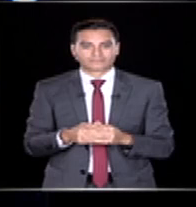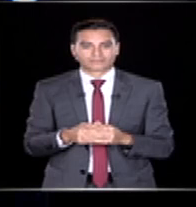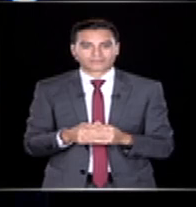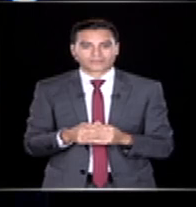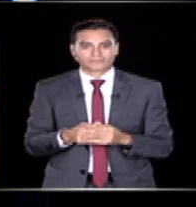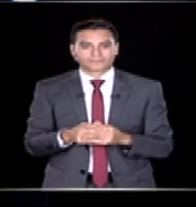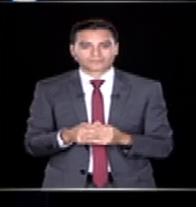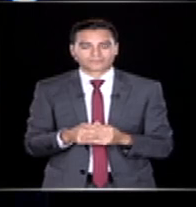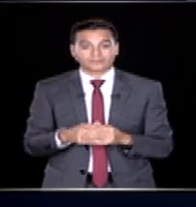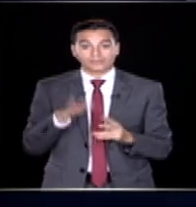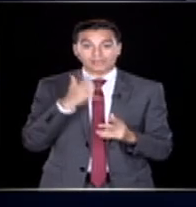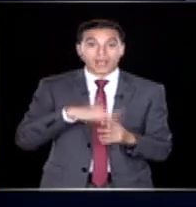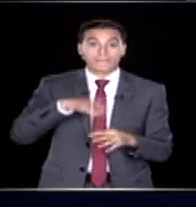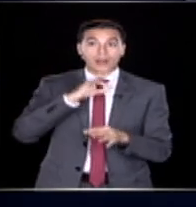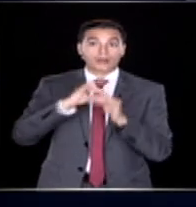ثوران البركان سنة